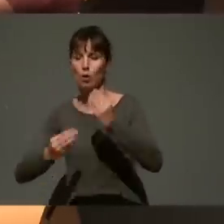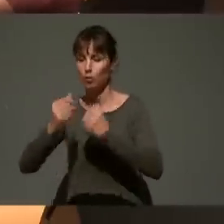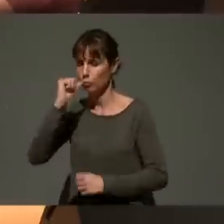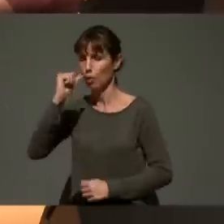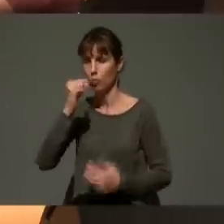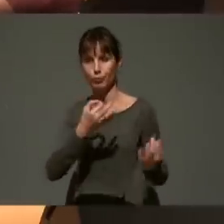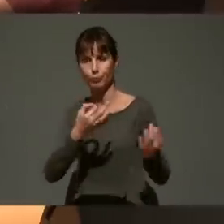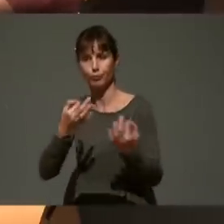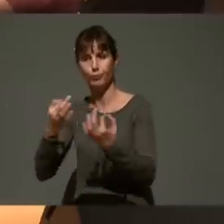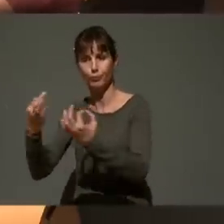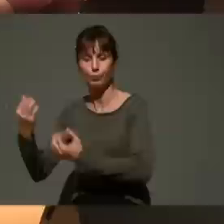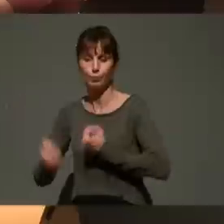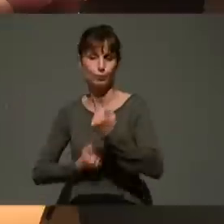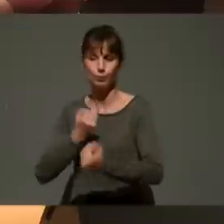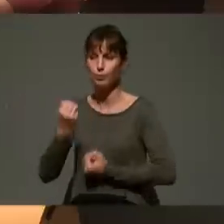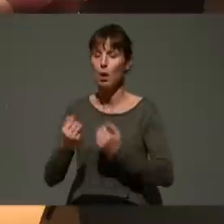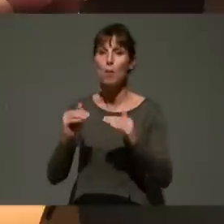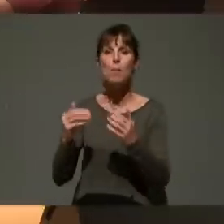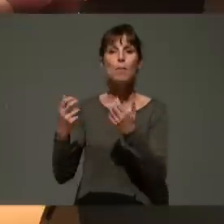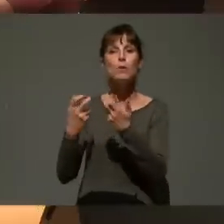vous avez vu ça, même